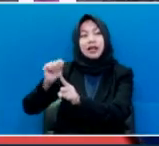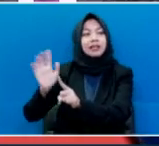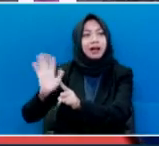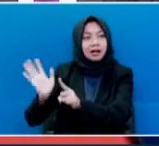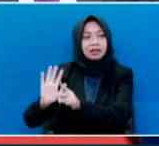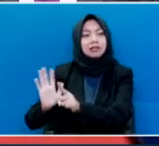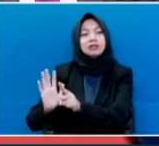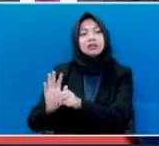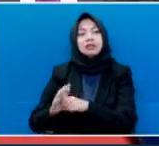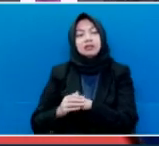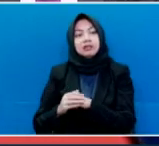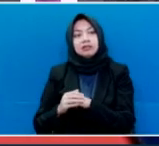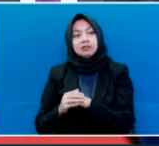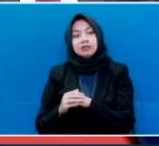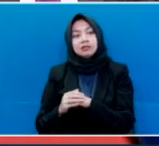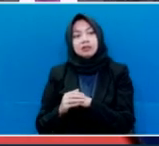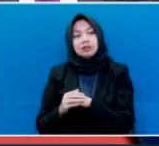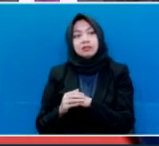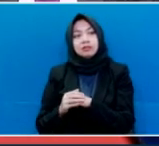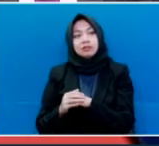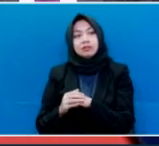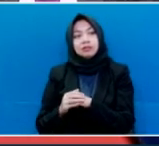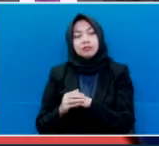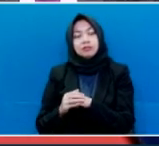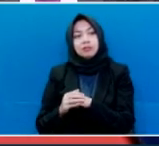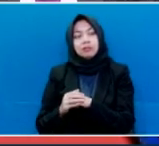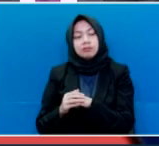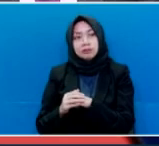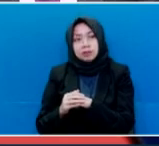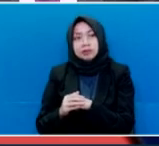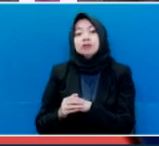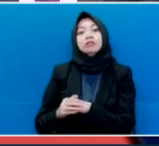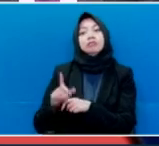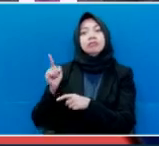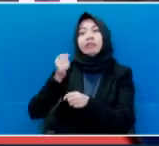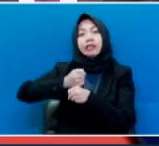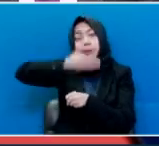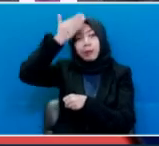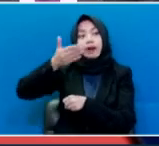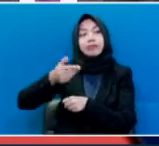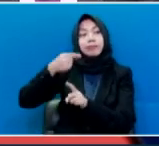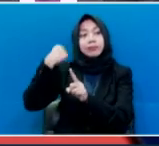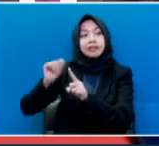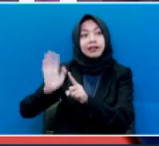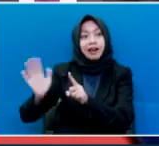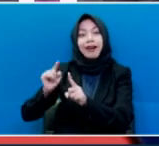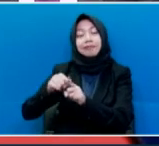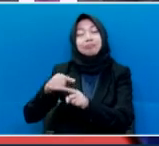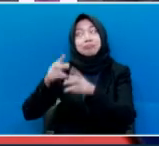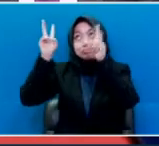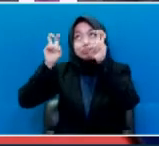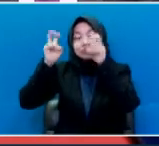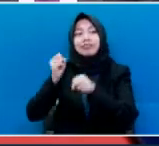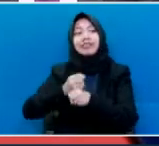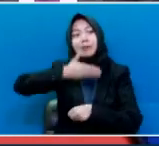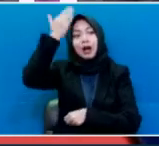korban he eh akhirnya kalaupun enggak dipecat juga efek menguntungkan gibrnya juga besar